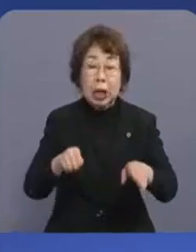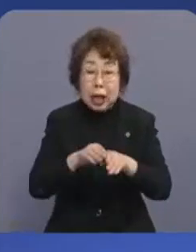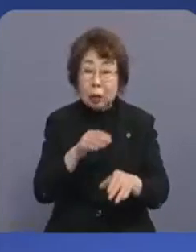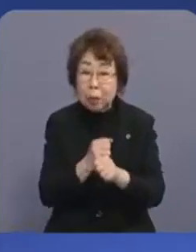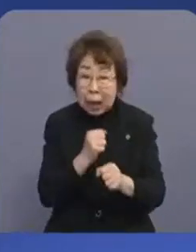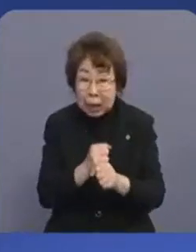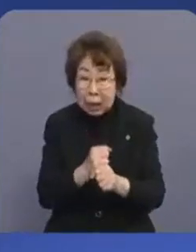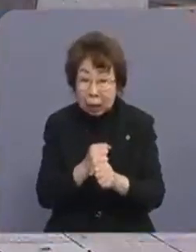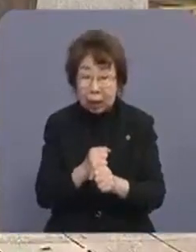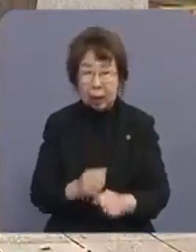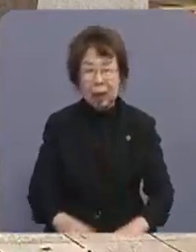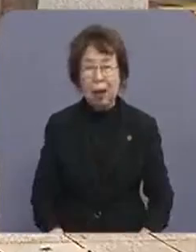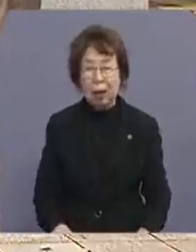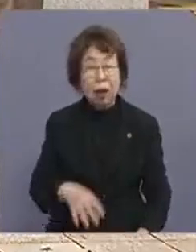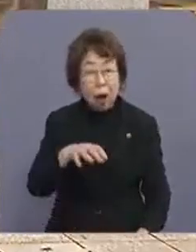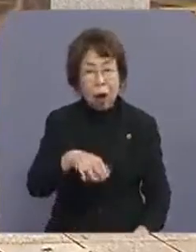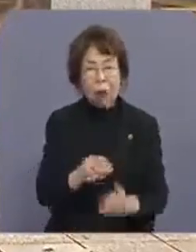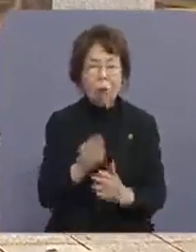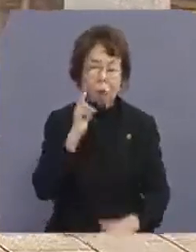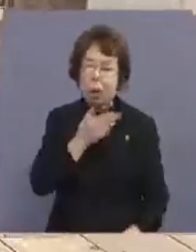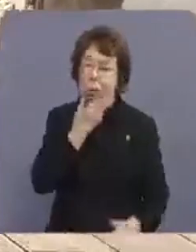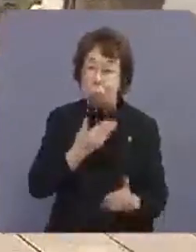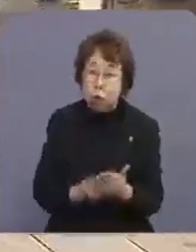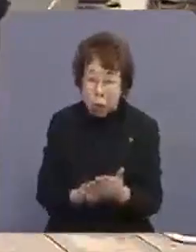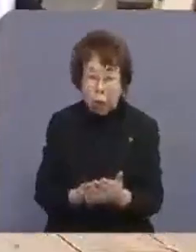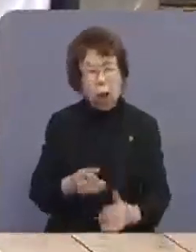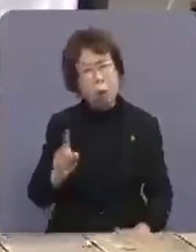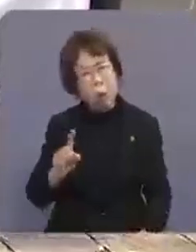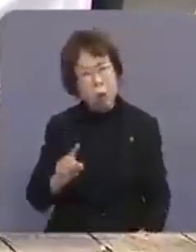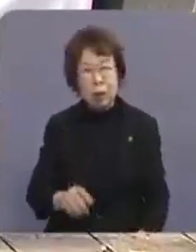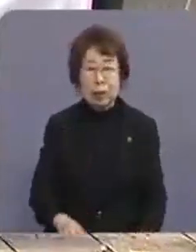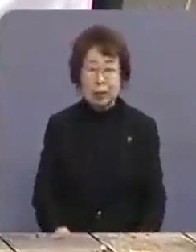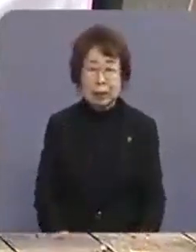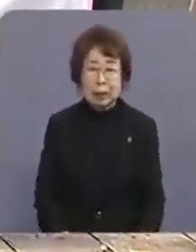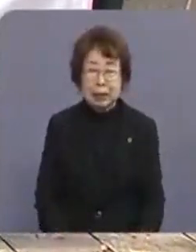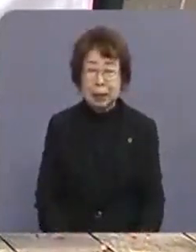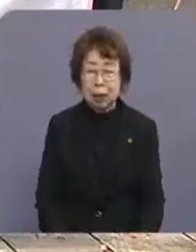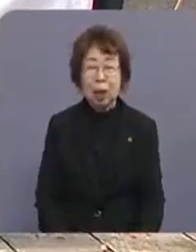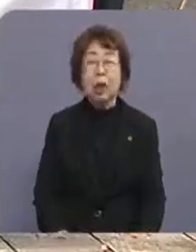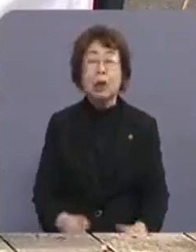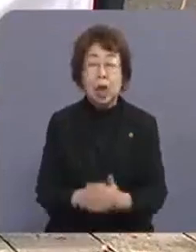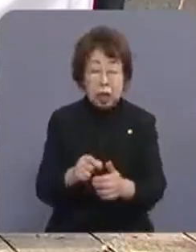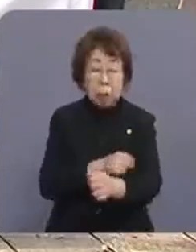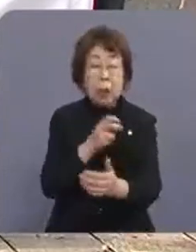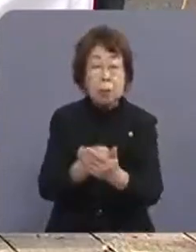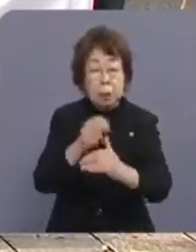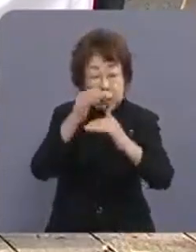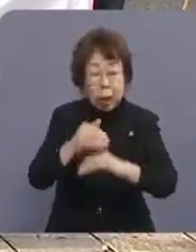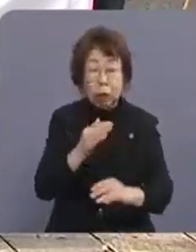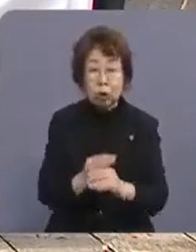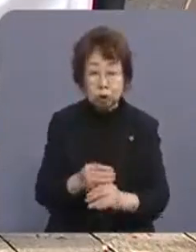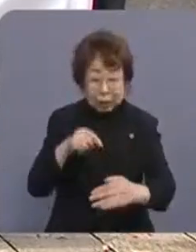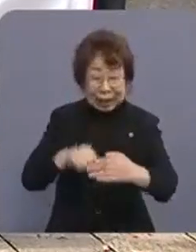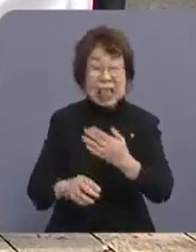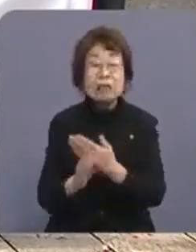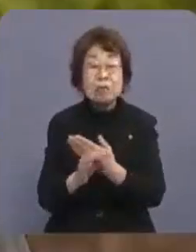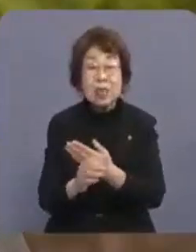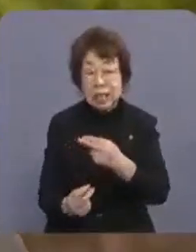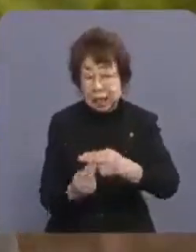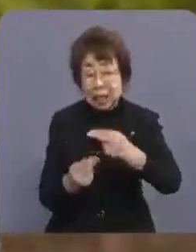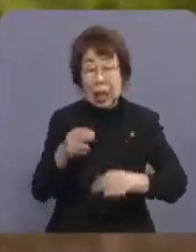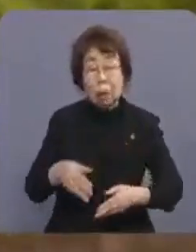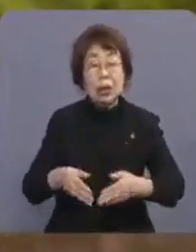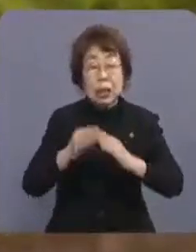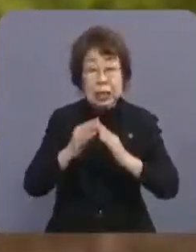시설이 두는 건데이 부분 예 이 가장 핵심적인 반발 부분입니다 고준위 특별법 내용 중 원전 내 임시저장 시설을